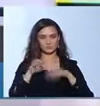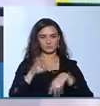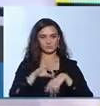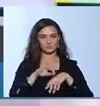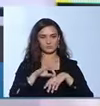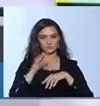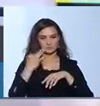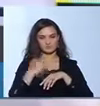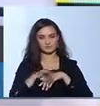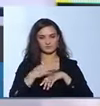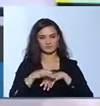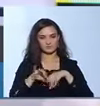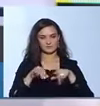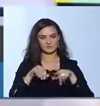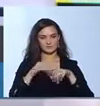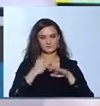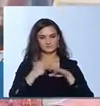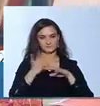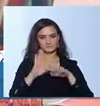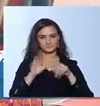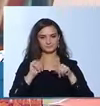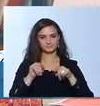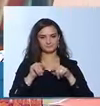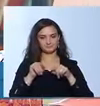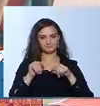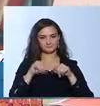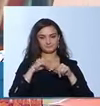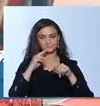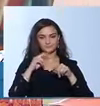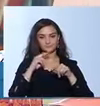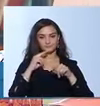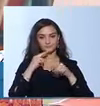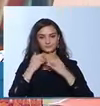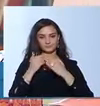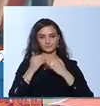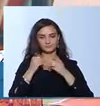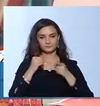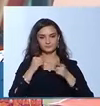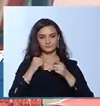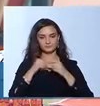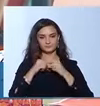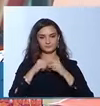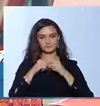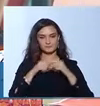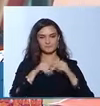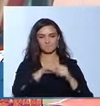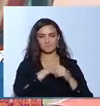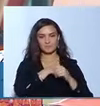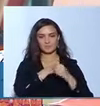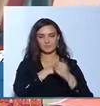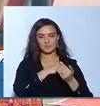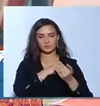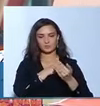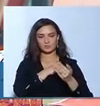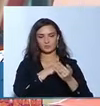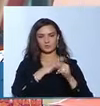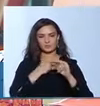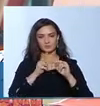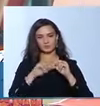თმის ცვენაში. არის თუ არა აქ გასათვალისწინებელი, ვთქვათ, ტემპერატურის თავისებურება, იმიტომ